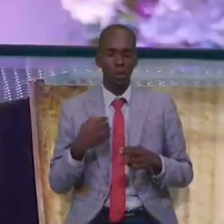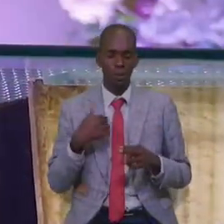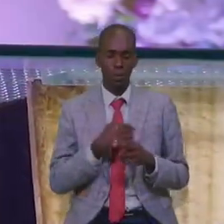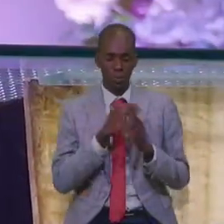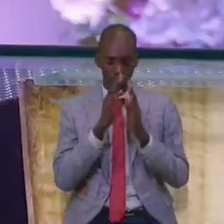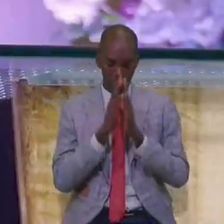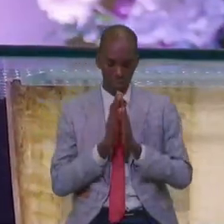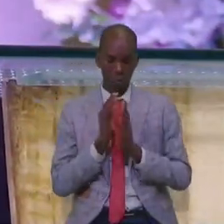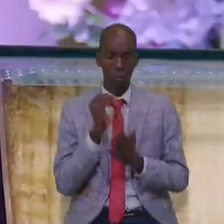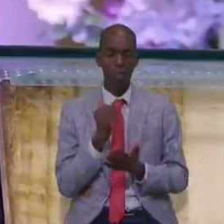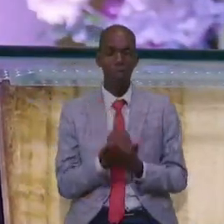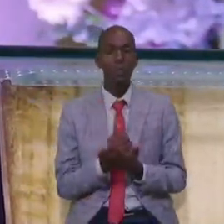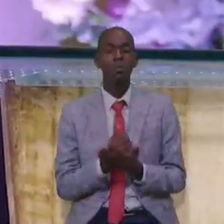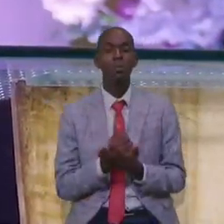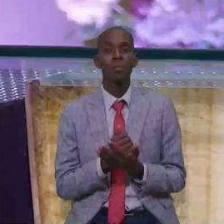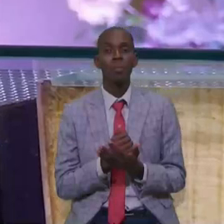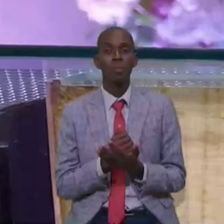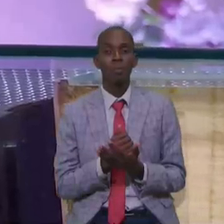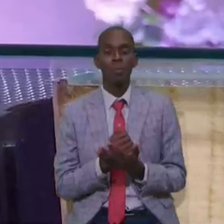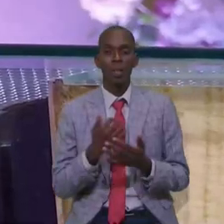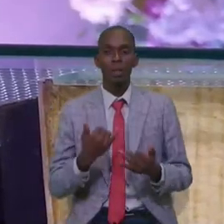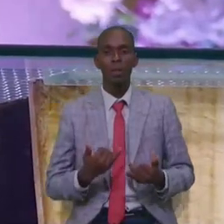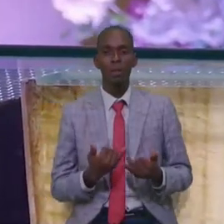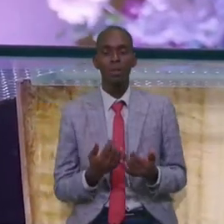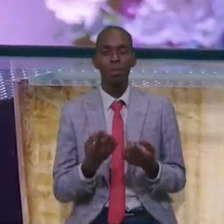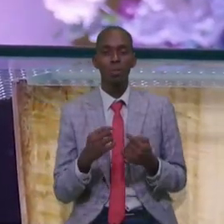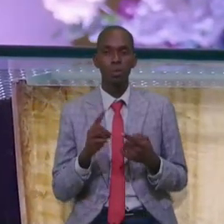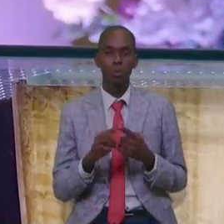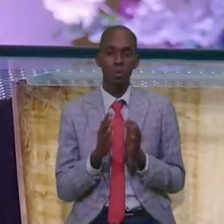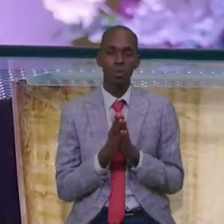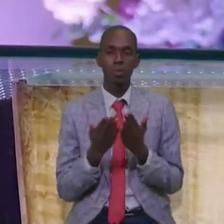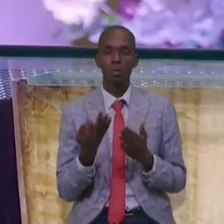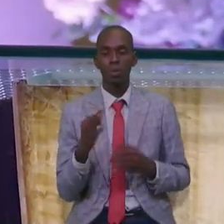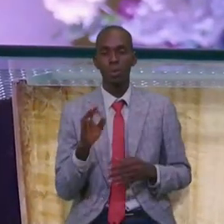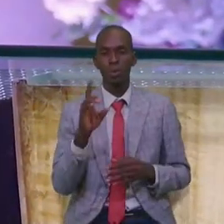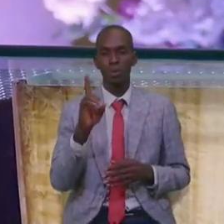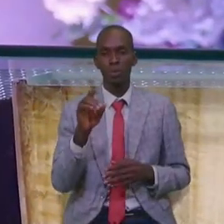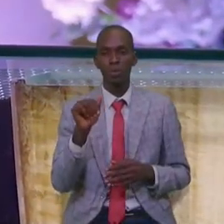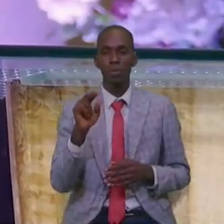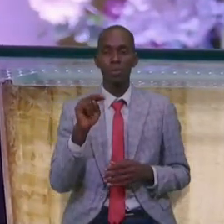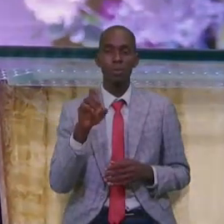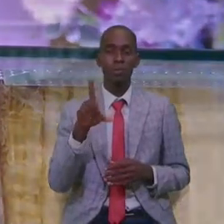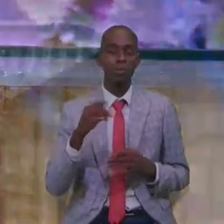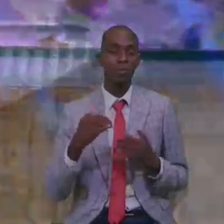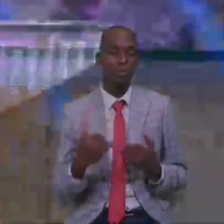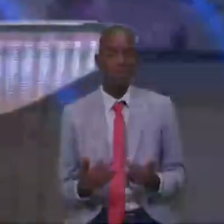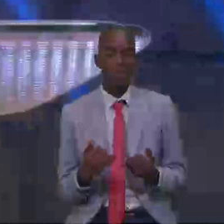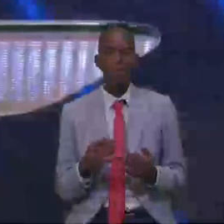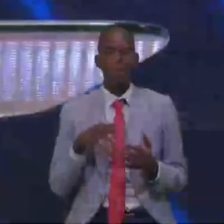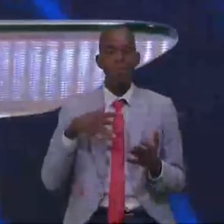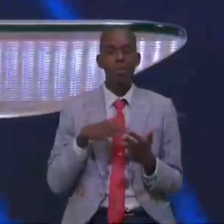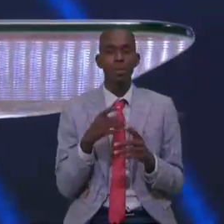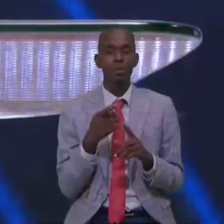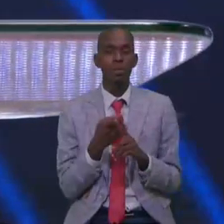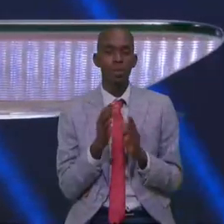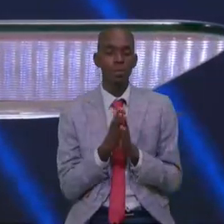Que le Seigneur vous bénisse. Assoyez-vous. Nous allons à Daniel. Présentement, nous étudions le livre de Daniel